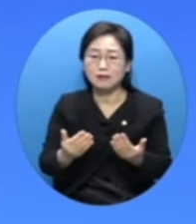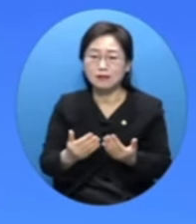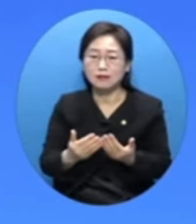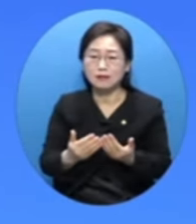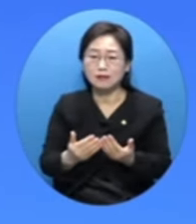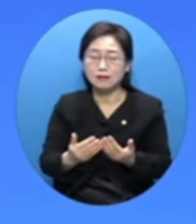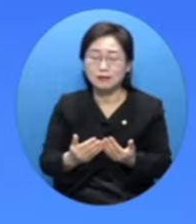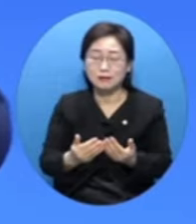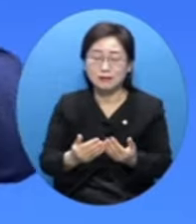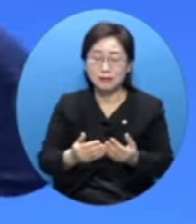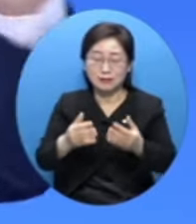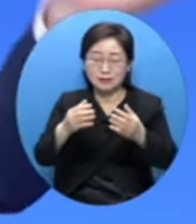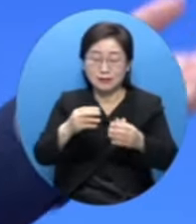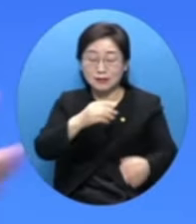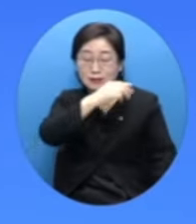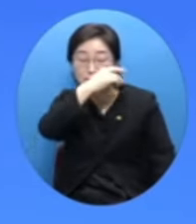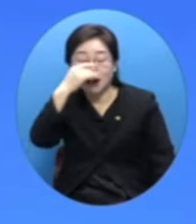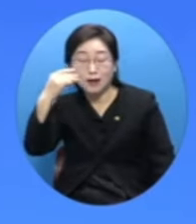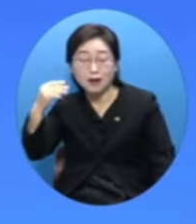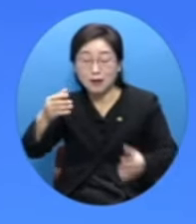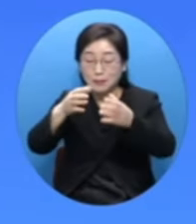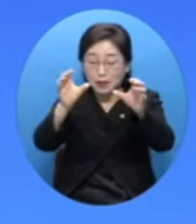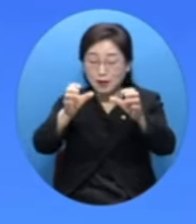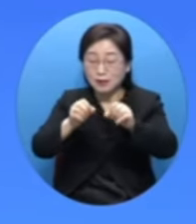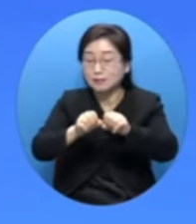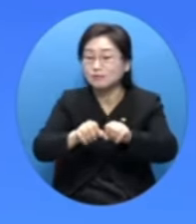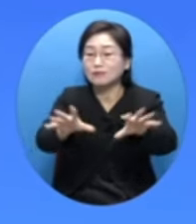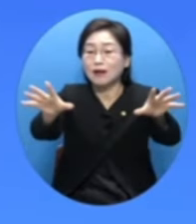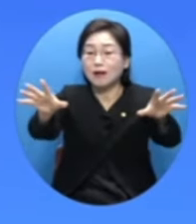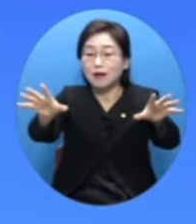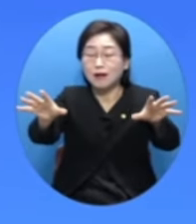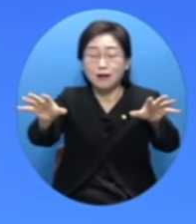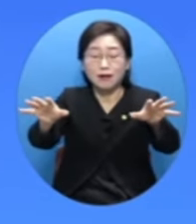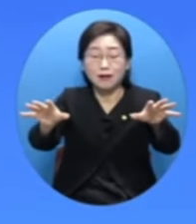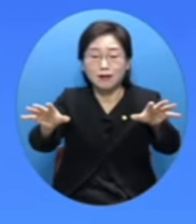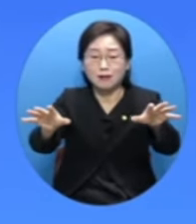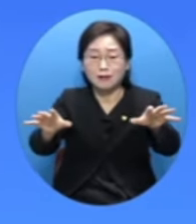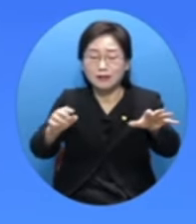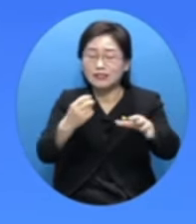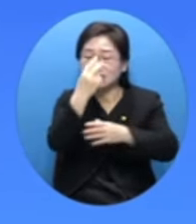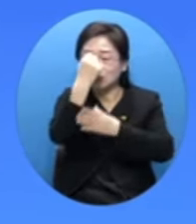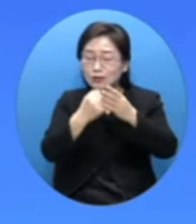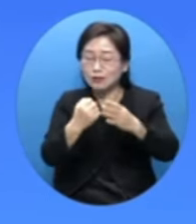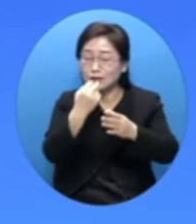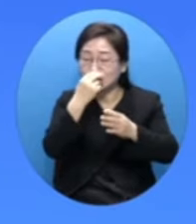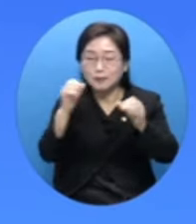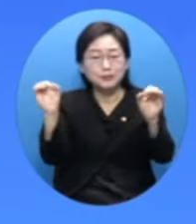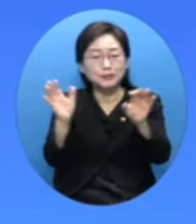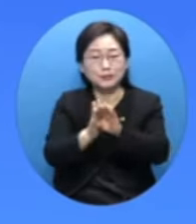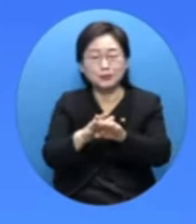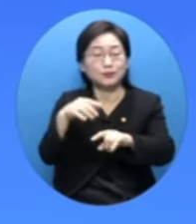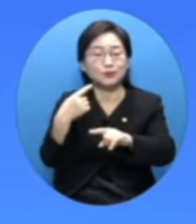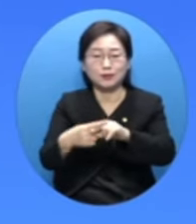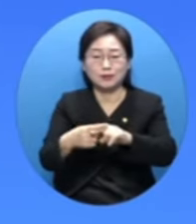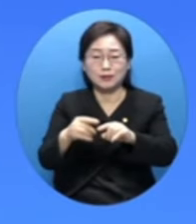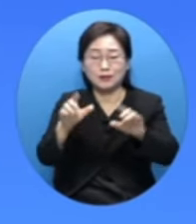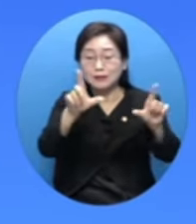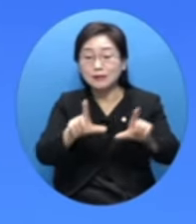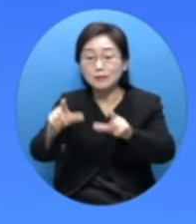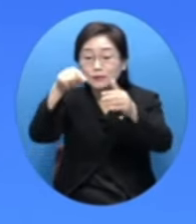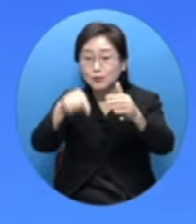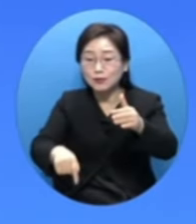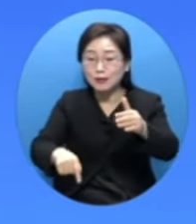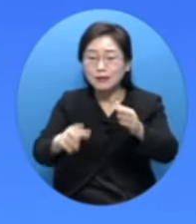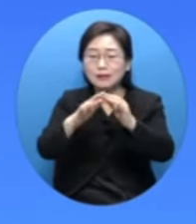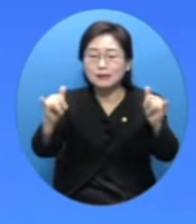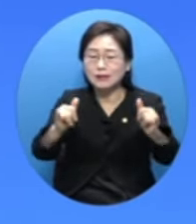그 향유의 냄새로 싹 향기로 덮어져서 사라져버린 것처럼 우리 삶에 이러한 인간의 모든